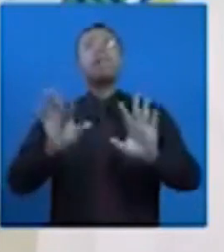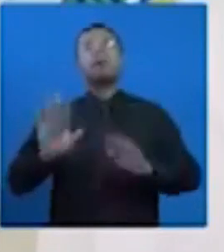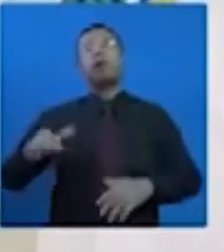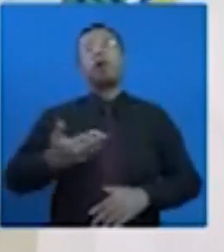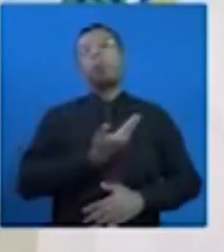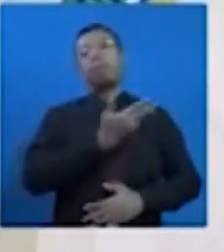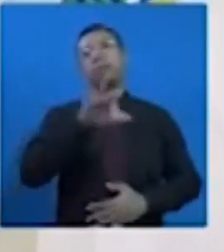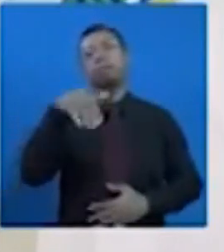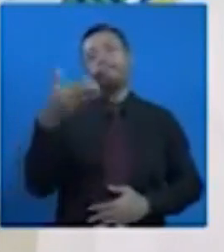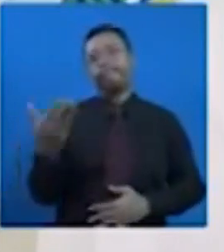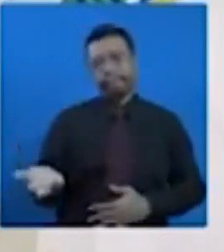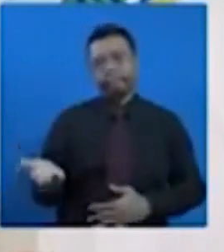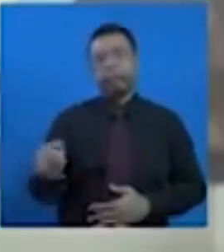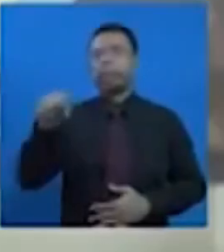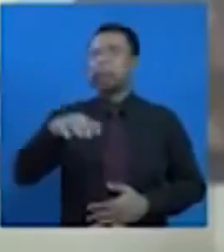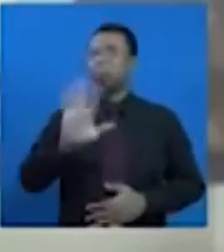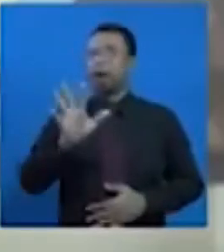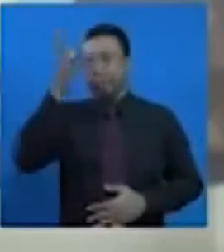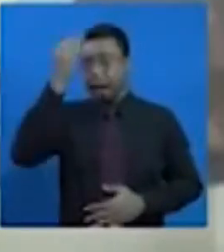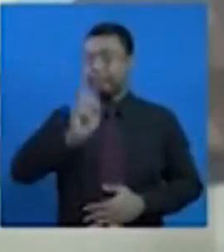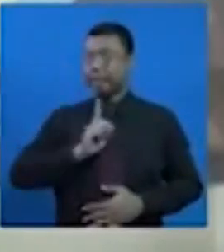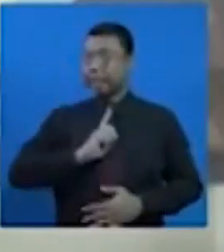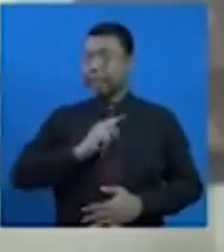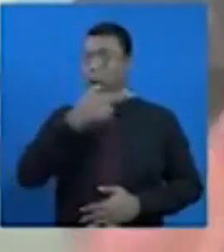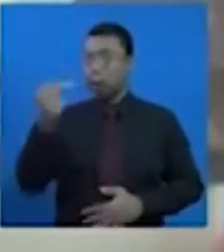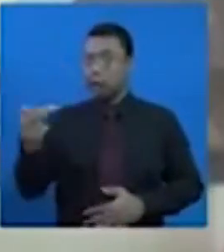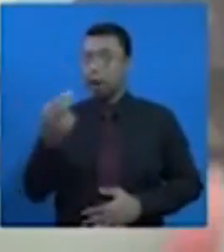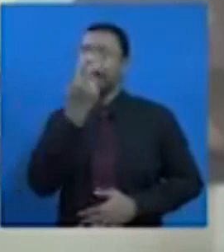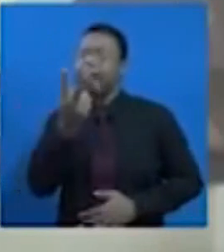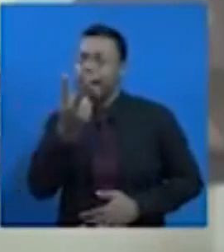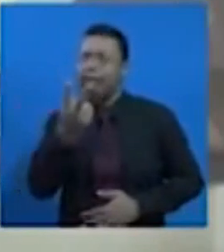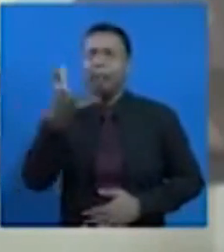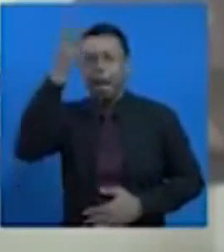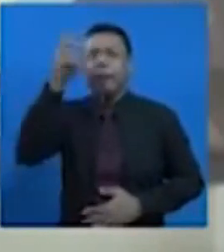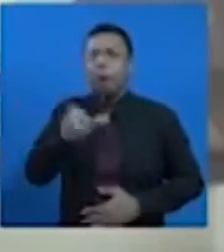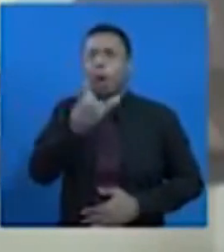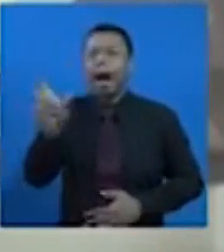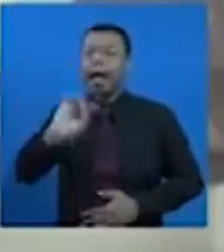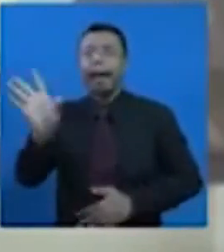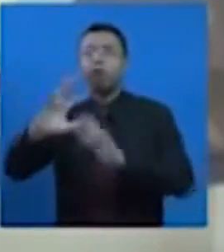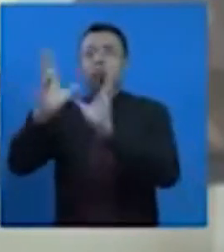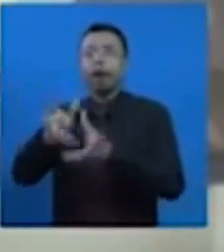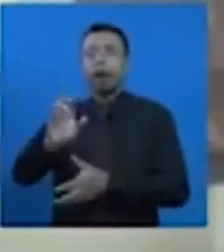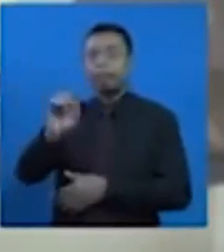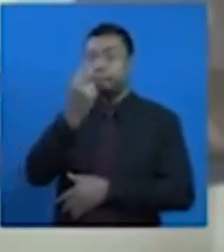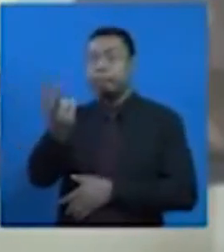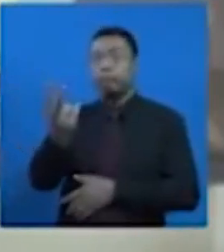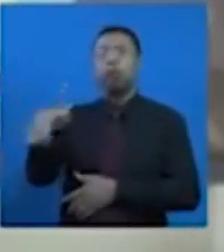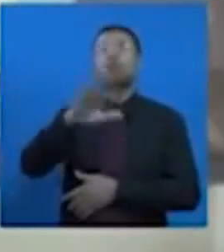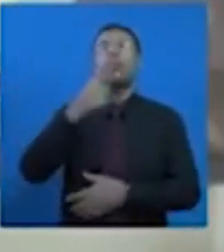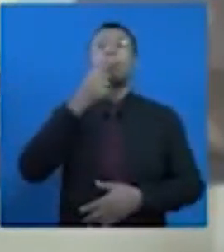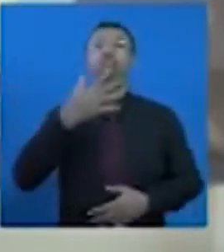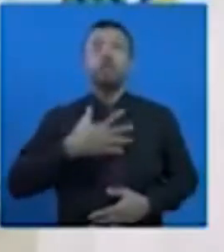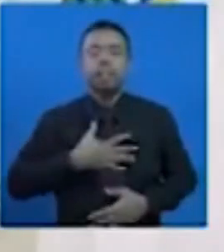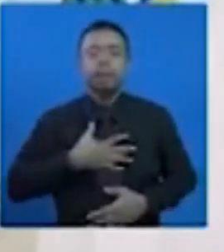banyak korbannya ini bukan hanya pengalaman kita di Indonesia karena itu Lihatlah pengalaman berbagai tempat di dunia semua